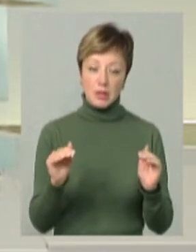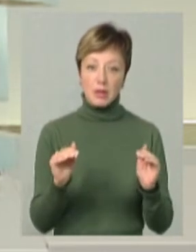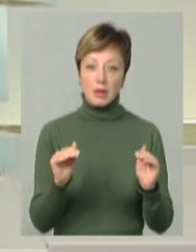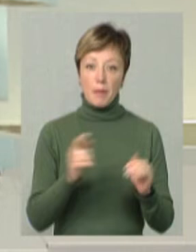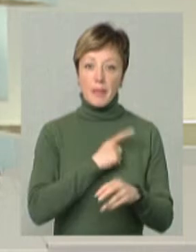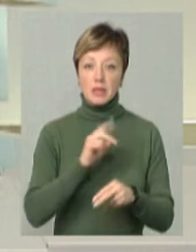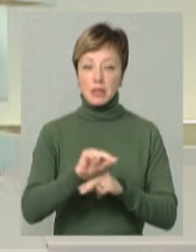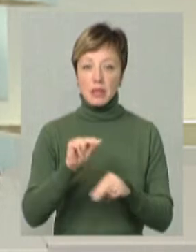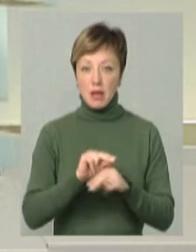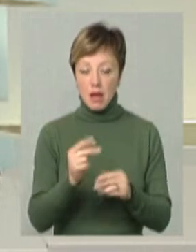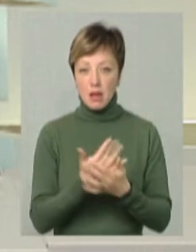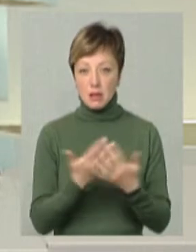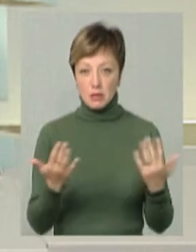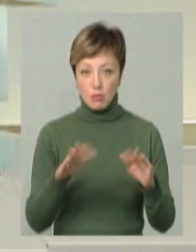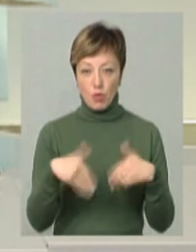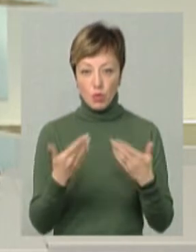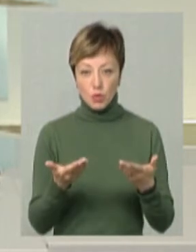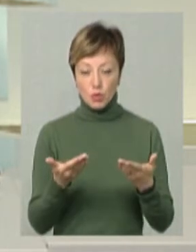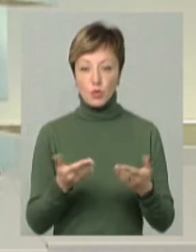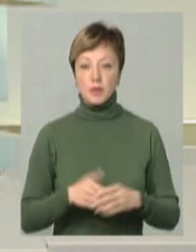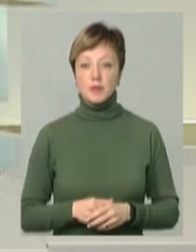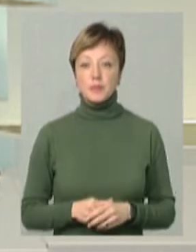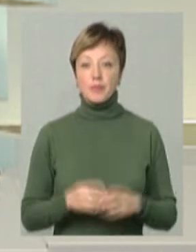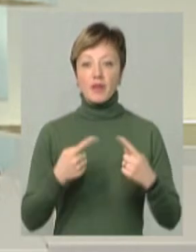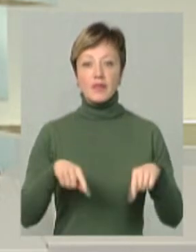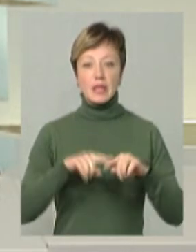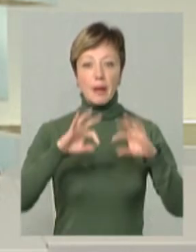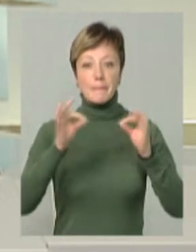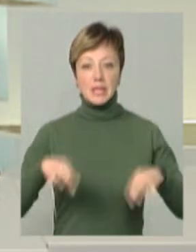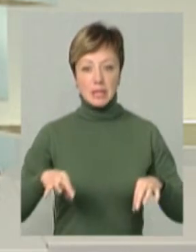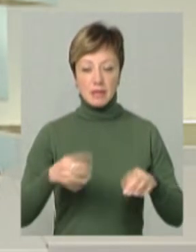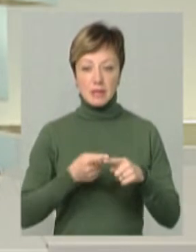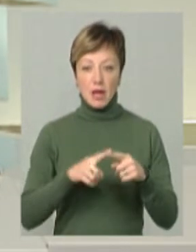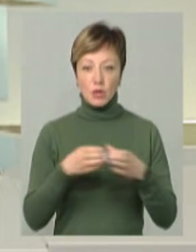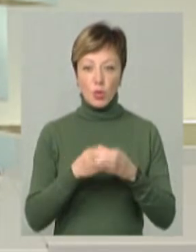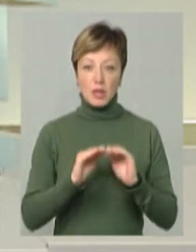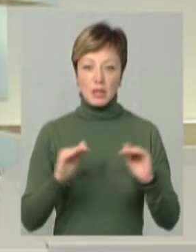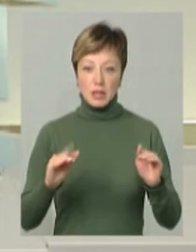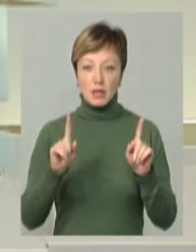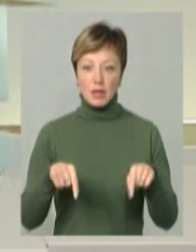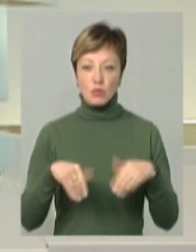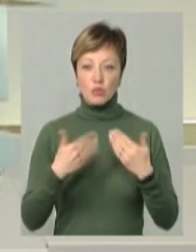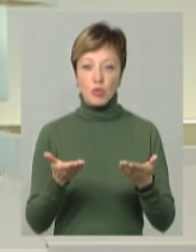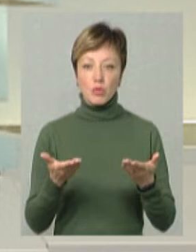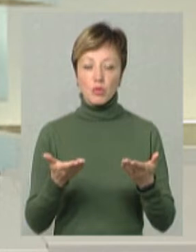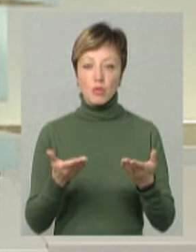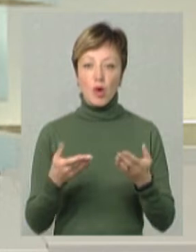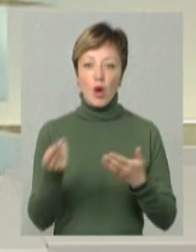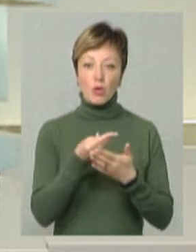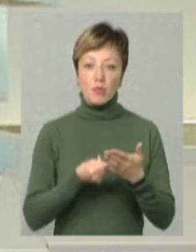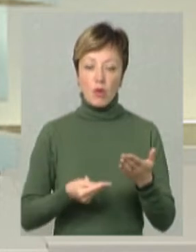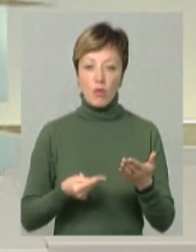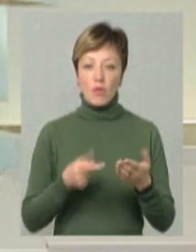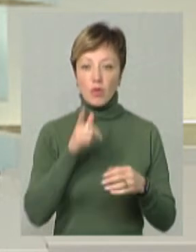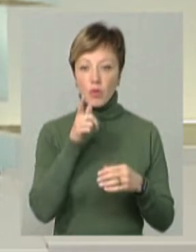невеличкі такі майстер-класи пропонуємо у відділі мистецтв для даної категорії дітей. Також пропонуємо їм розмальовки,